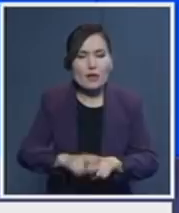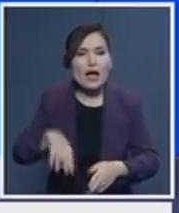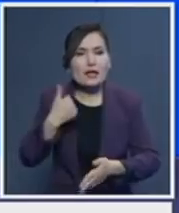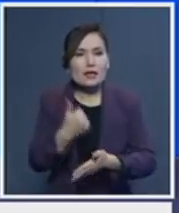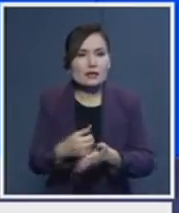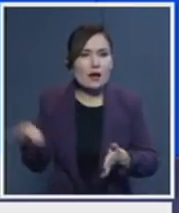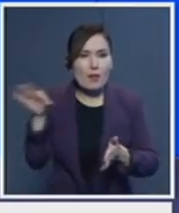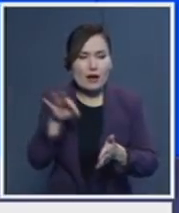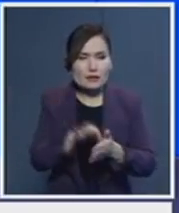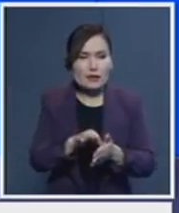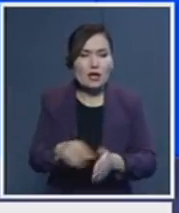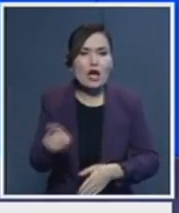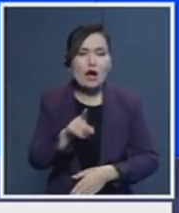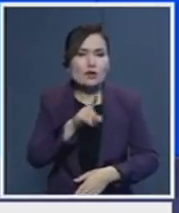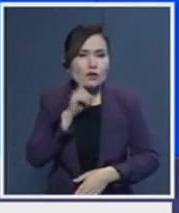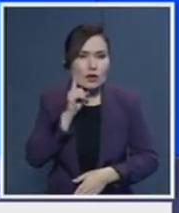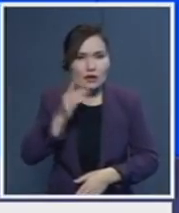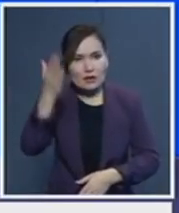мақсаты талантты,